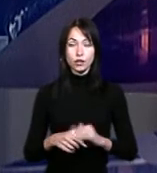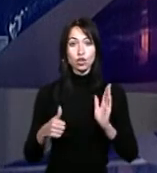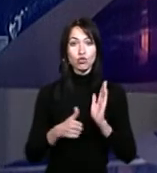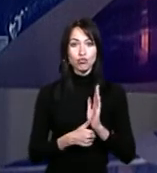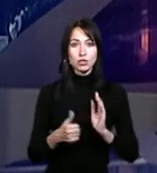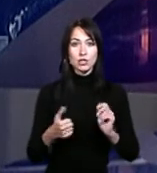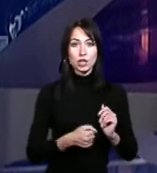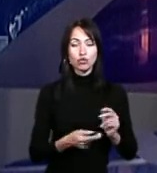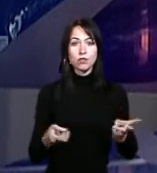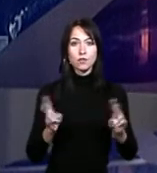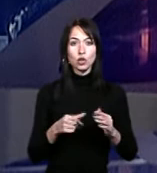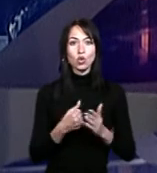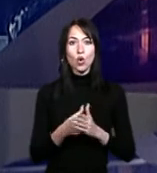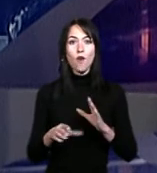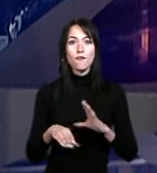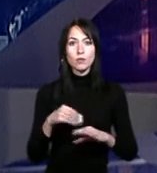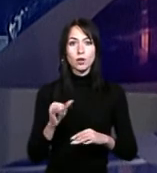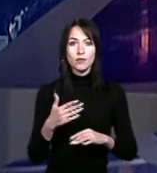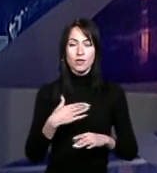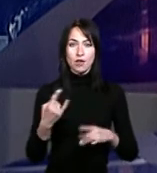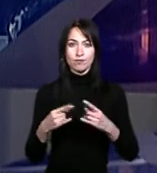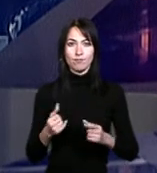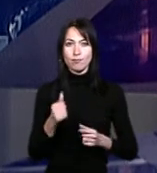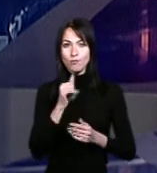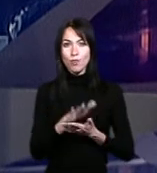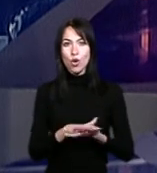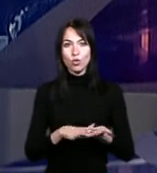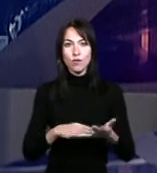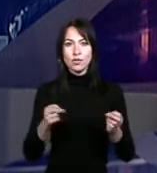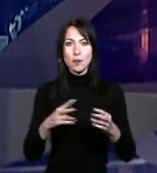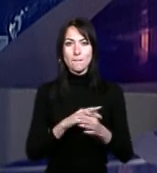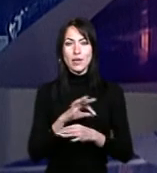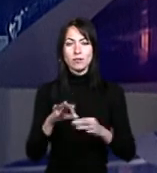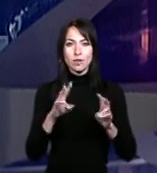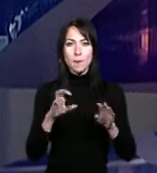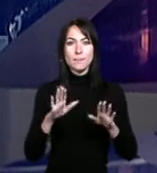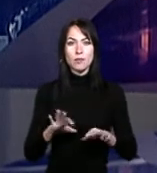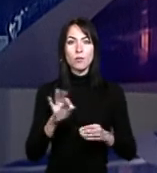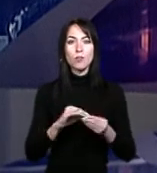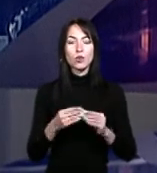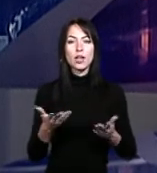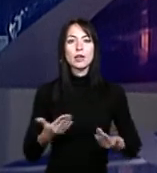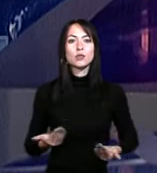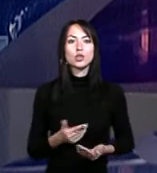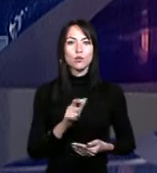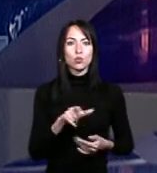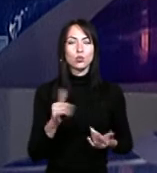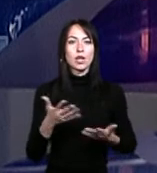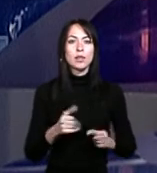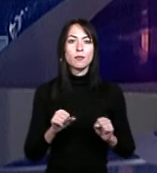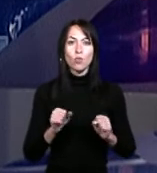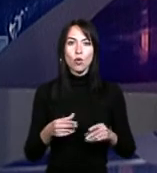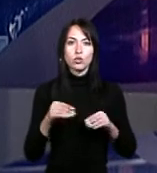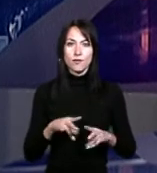Шість тижнів залишилося до виборів, і Суспільне продовжує спецпроект «Місцеві» про проблеми, якими живуть люди і які можна